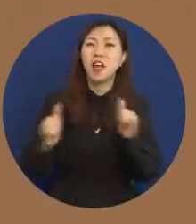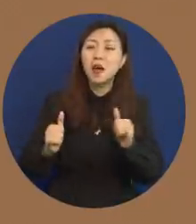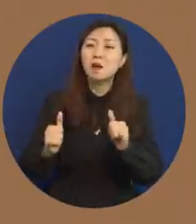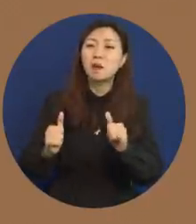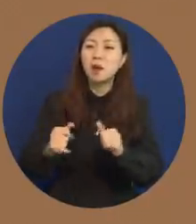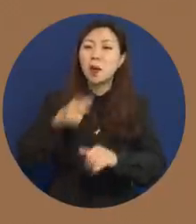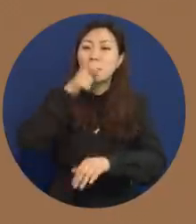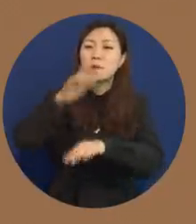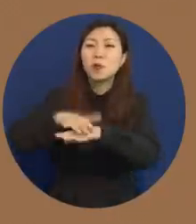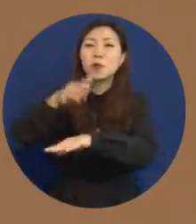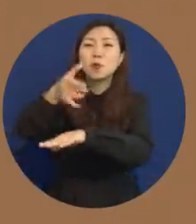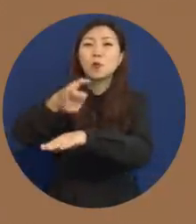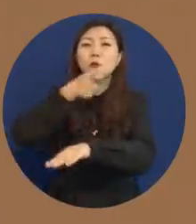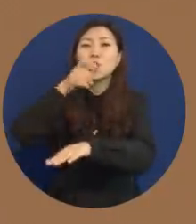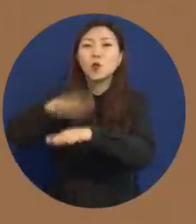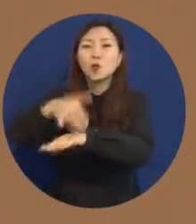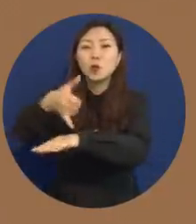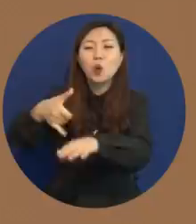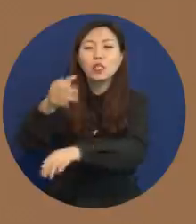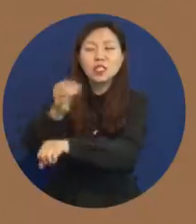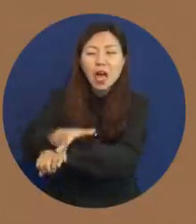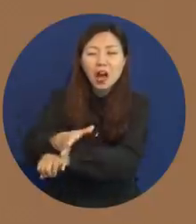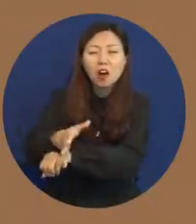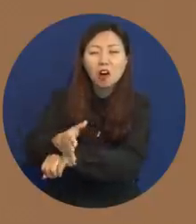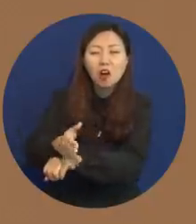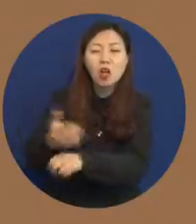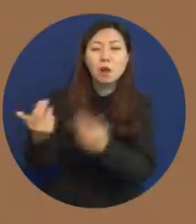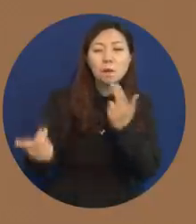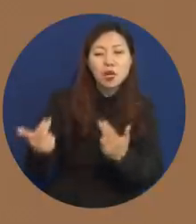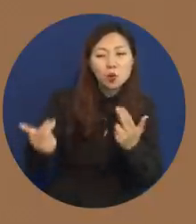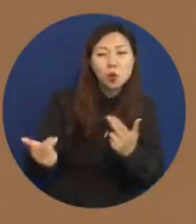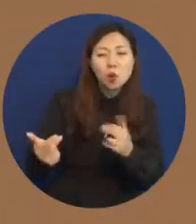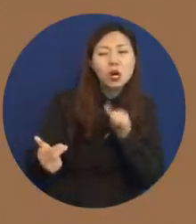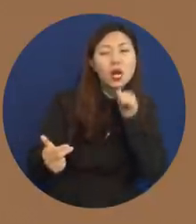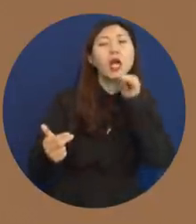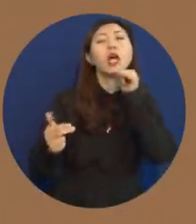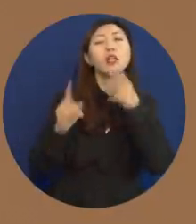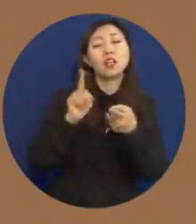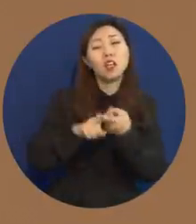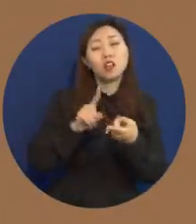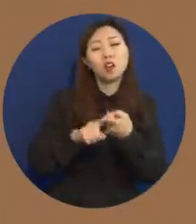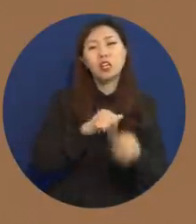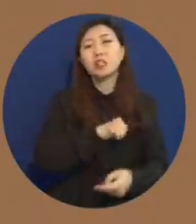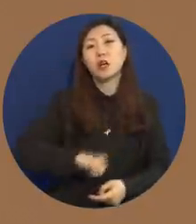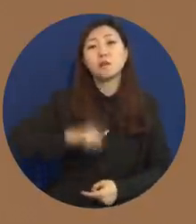참는다. 배 아픈 거는 상대적 빈곤. 그 우리 사회가 지금